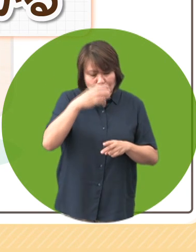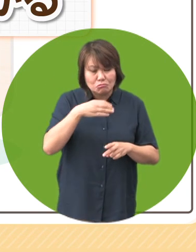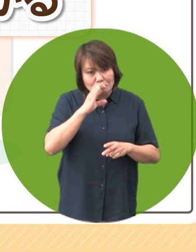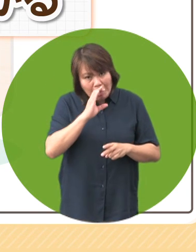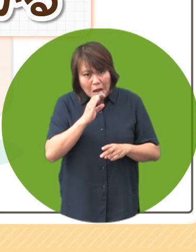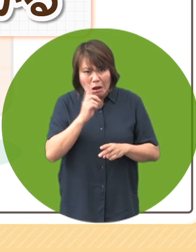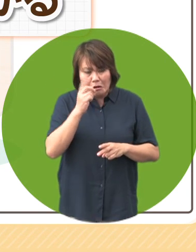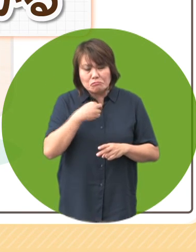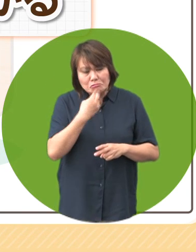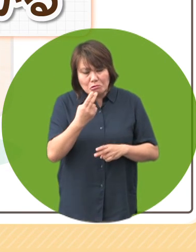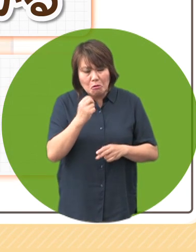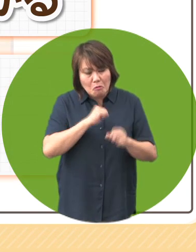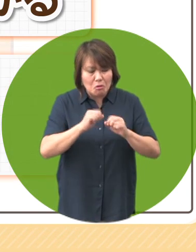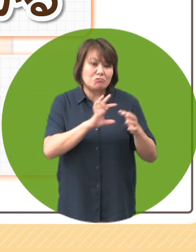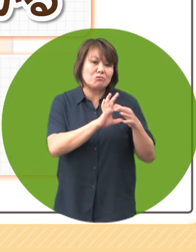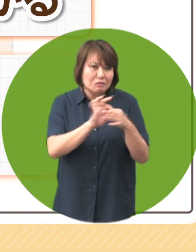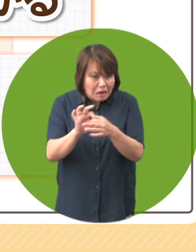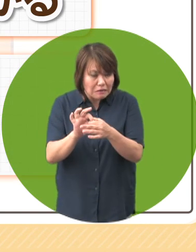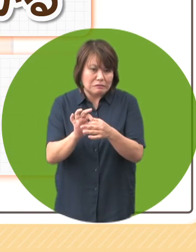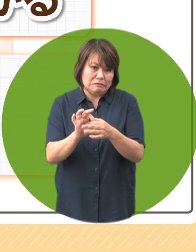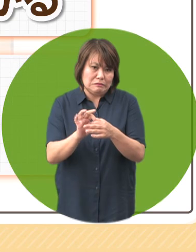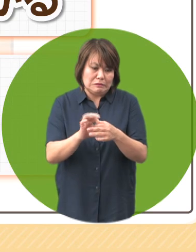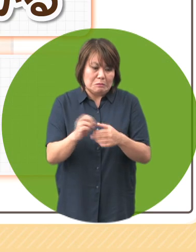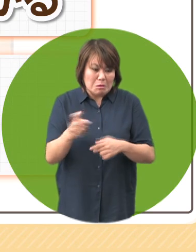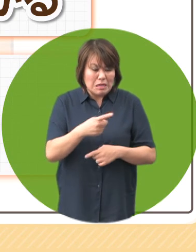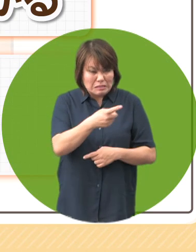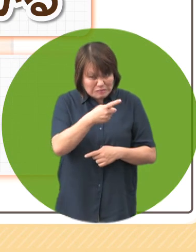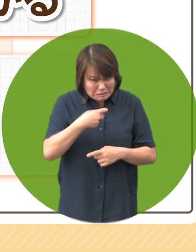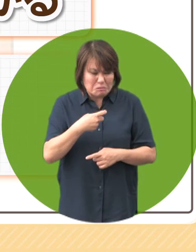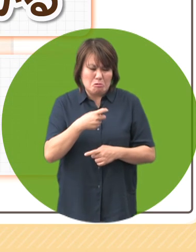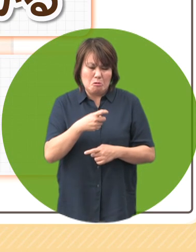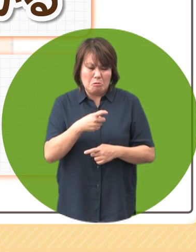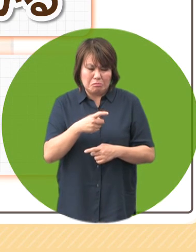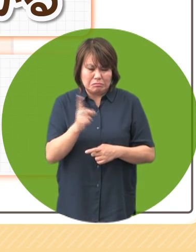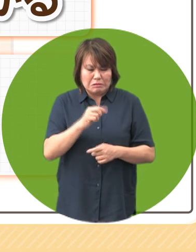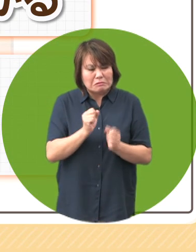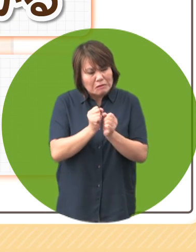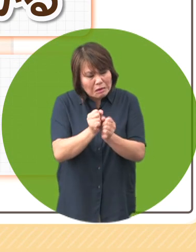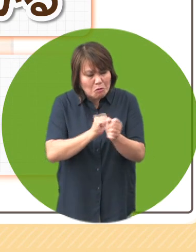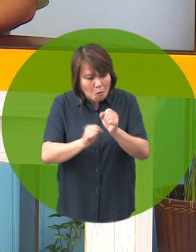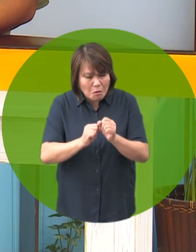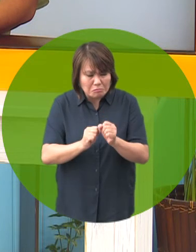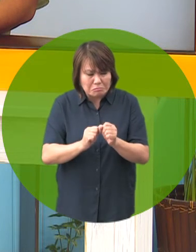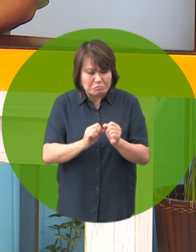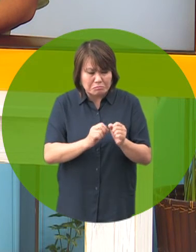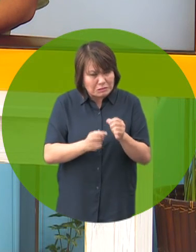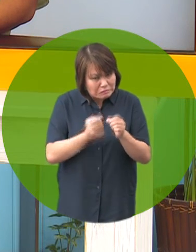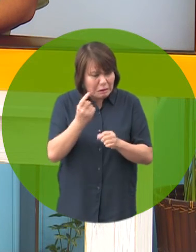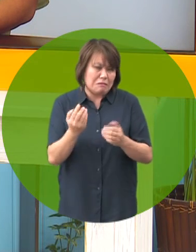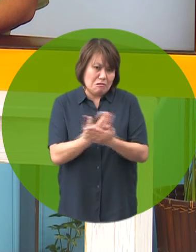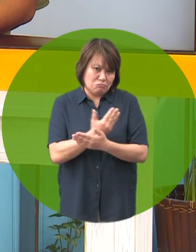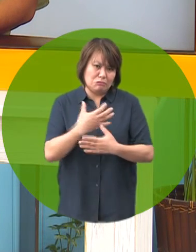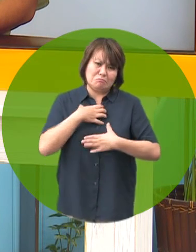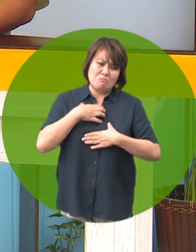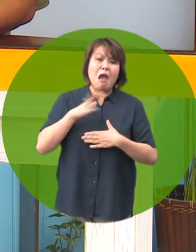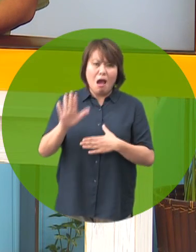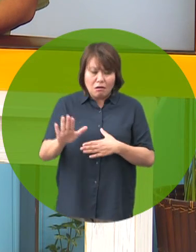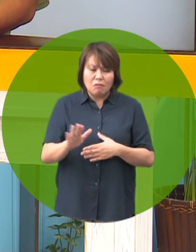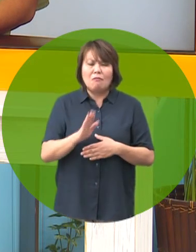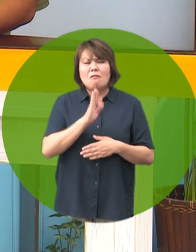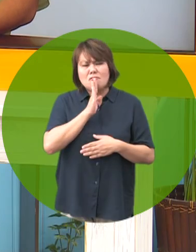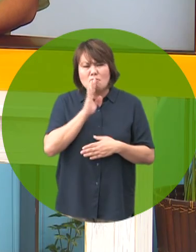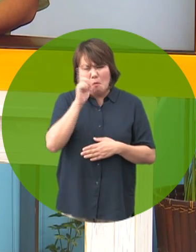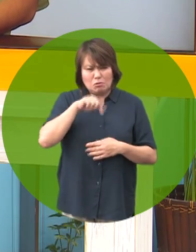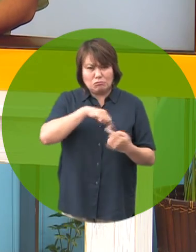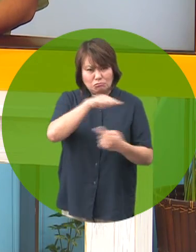つながりさらには窃盗など犯罪行為にエスカレートする恐れがありますうそれは悪循環です